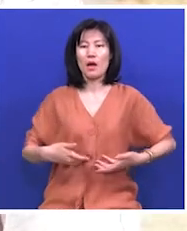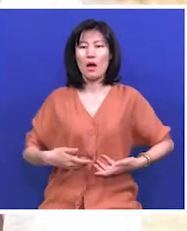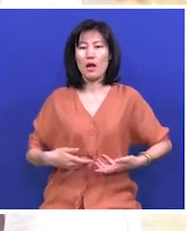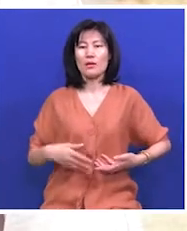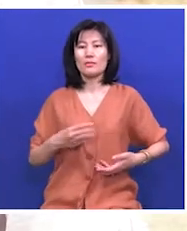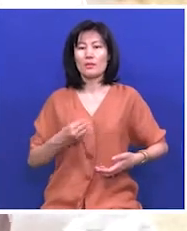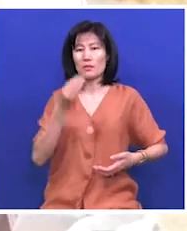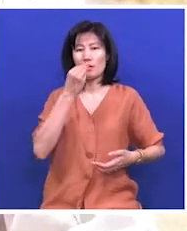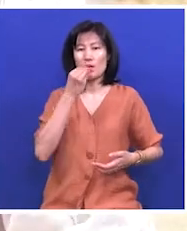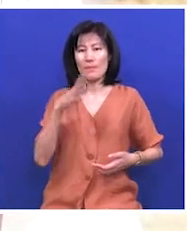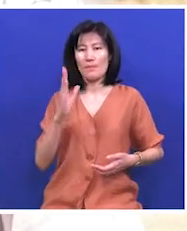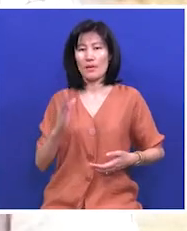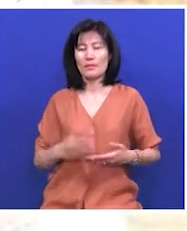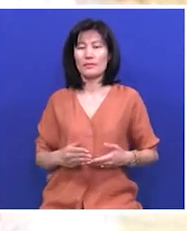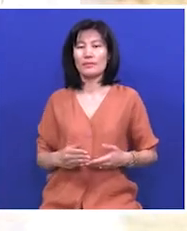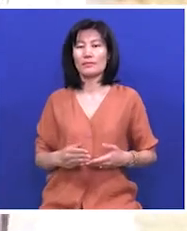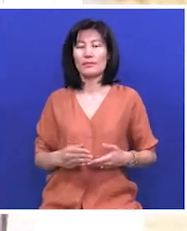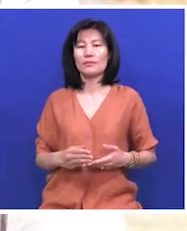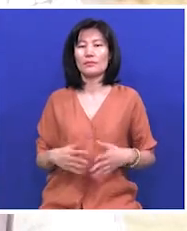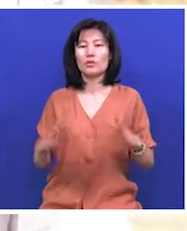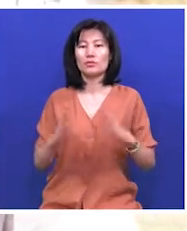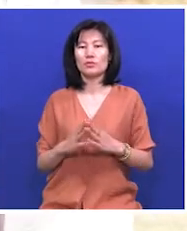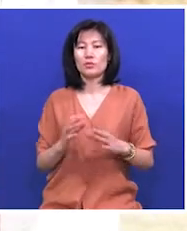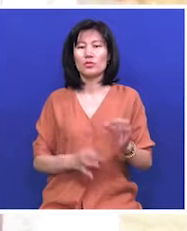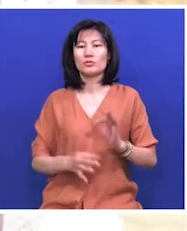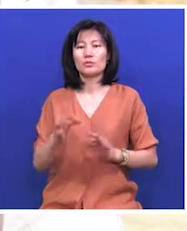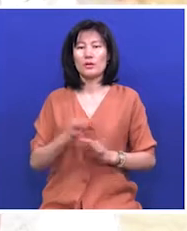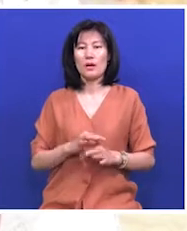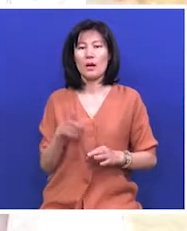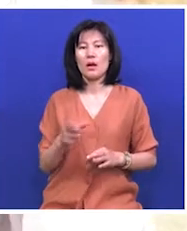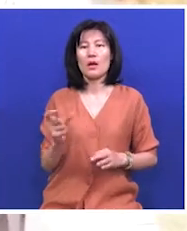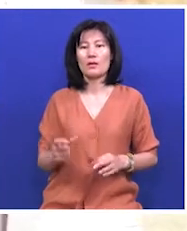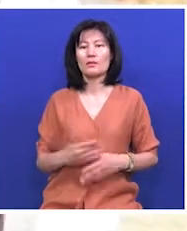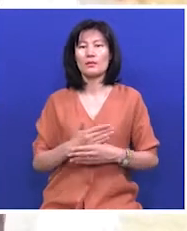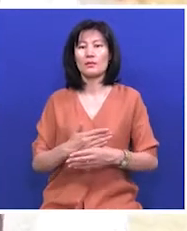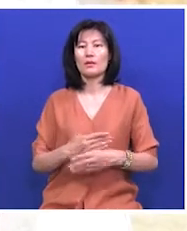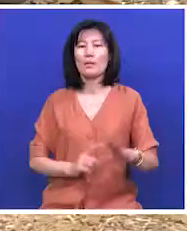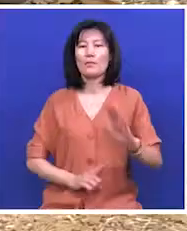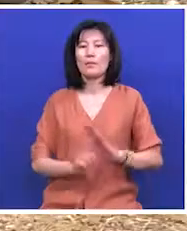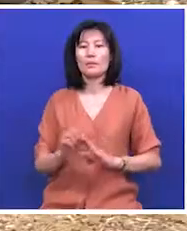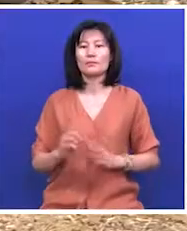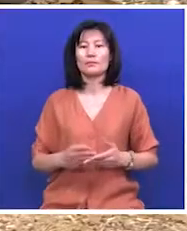қарнымыз тоқ, бар нәрсе жетеді. Тек мұны стройкада адамдар келсе бастаймыз Құдай